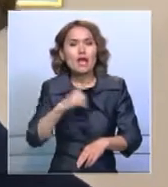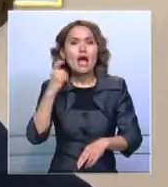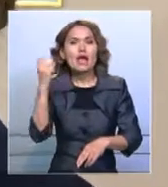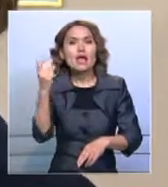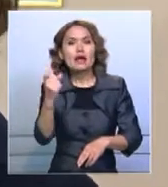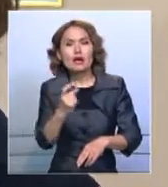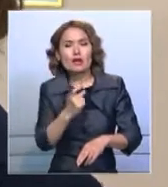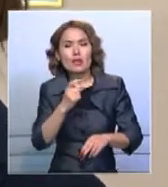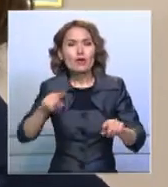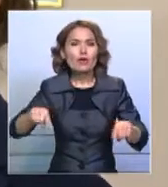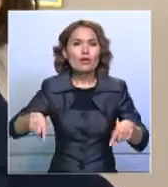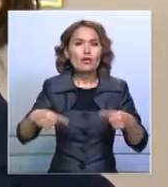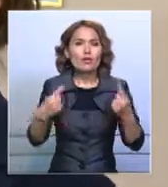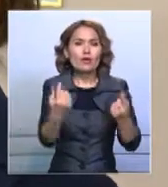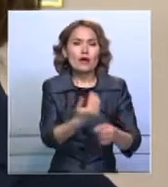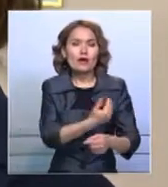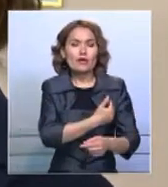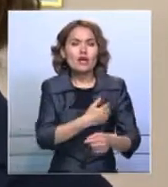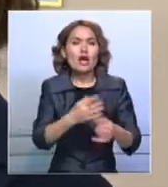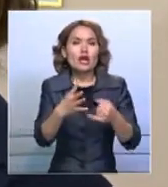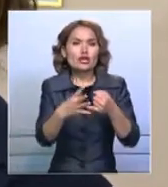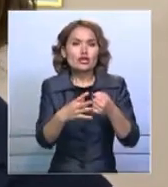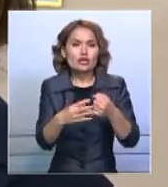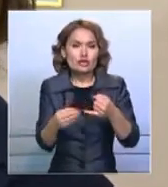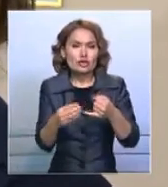экономикасын көтеру, яғни бұл жерлер